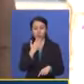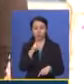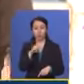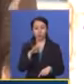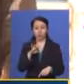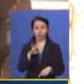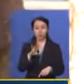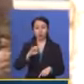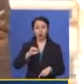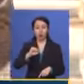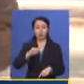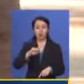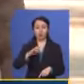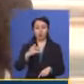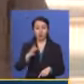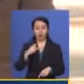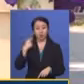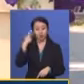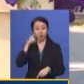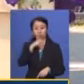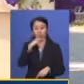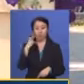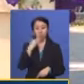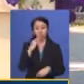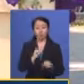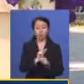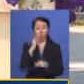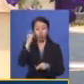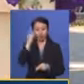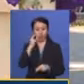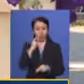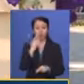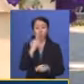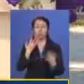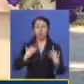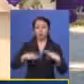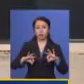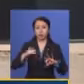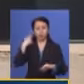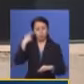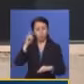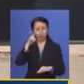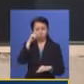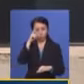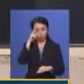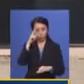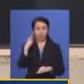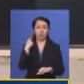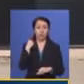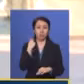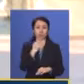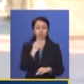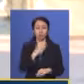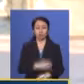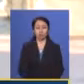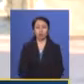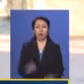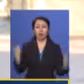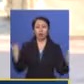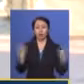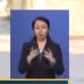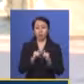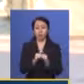– азербайджанский, в совершенстве владеет русским, изучает казахский, свободно владеет турецким и английским языками. Нужно